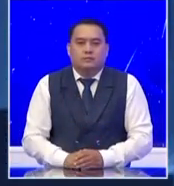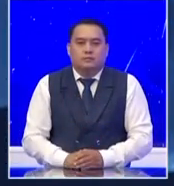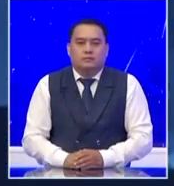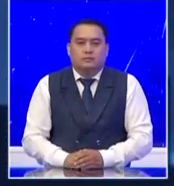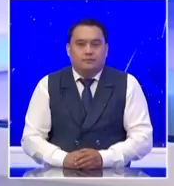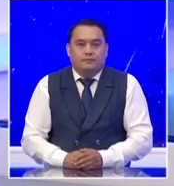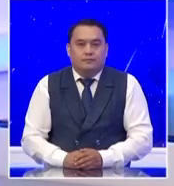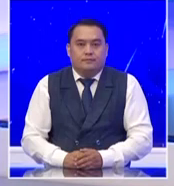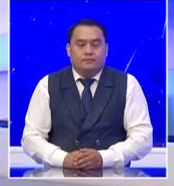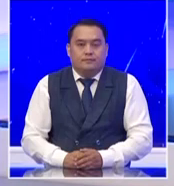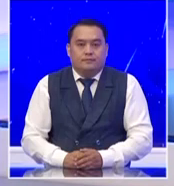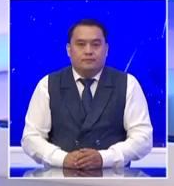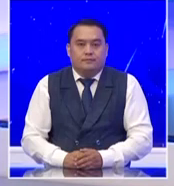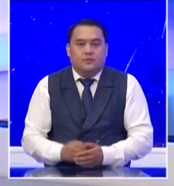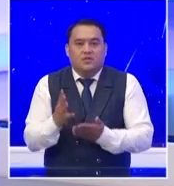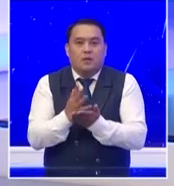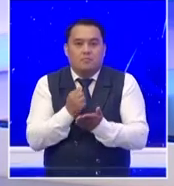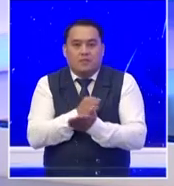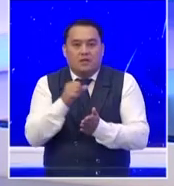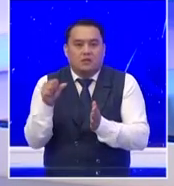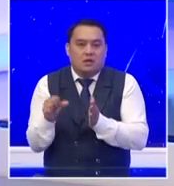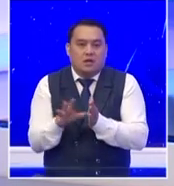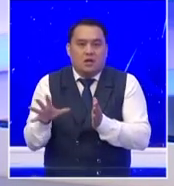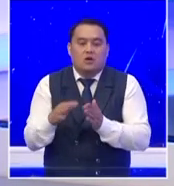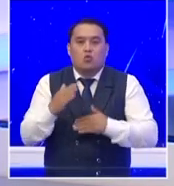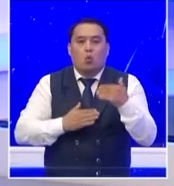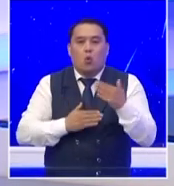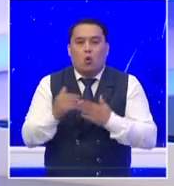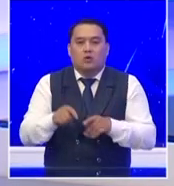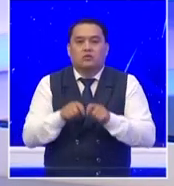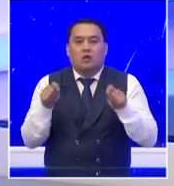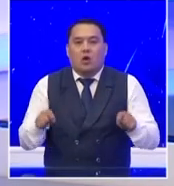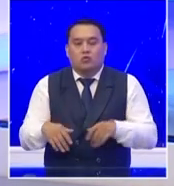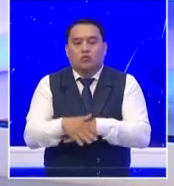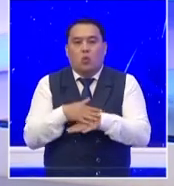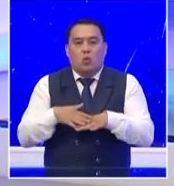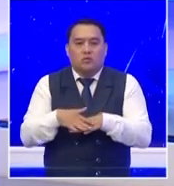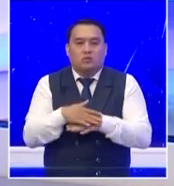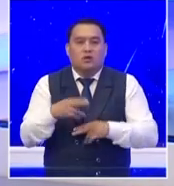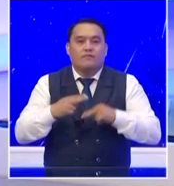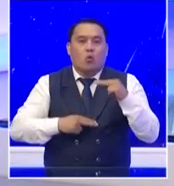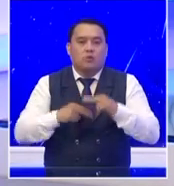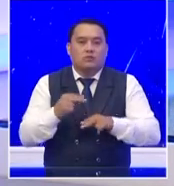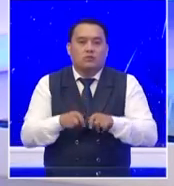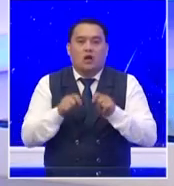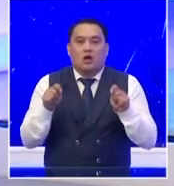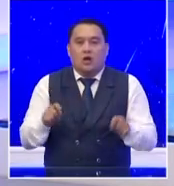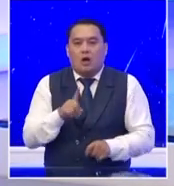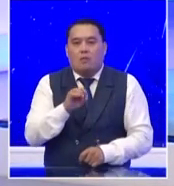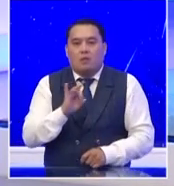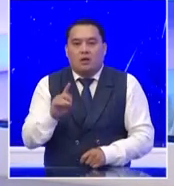район. Альтернативные источники энергии из подручных средств создают народные умельцы из Приораля, сообщает